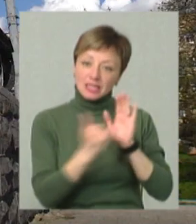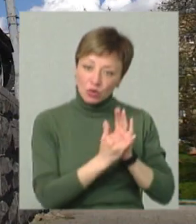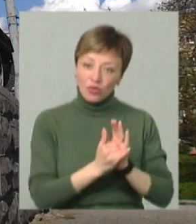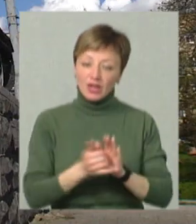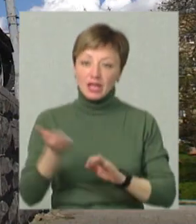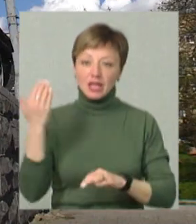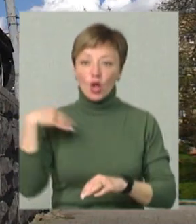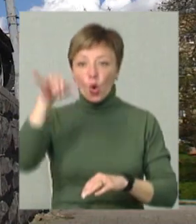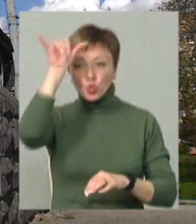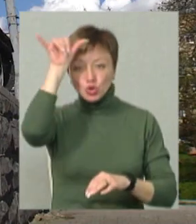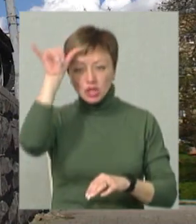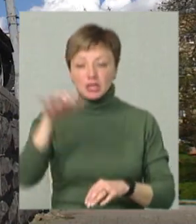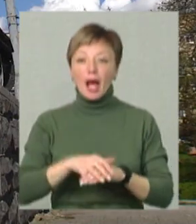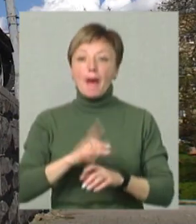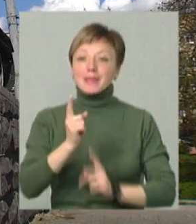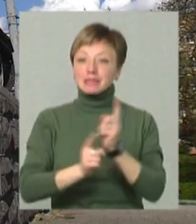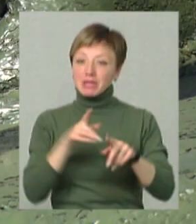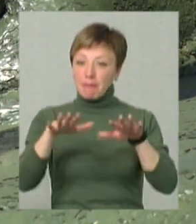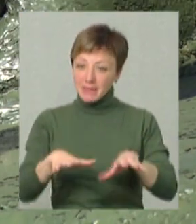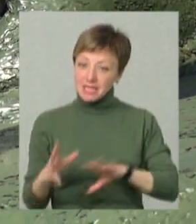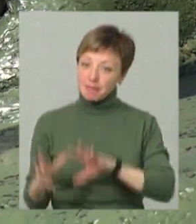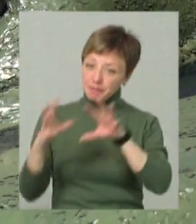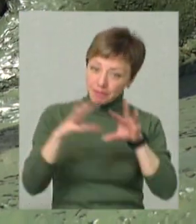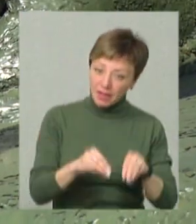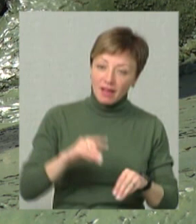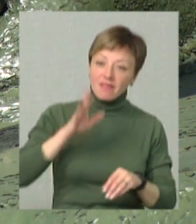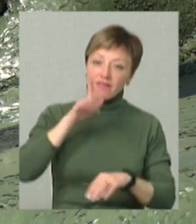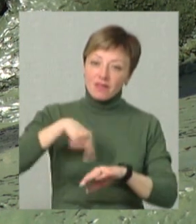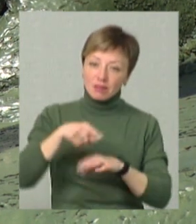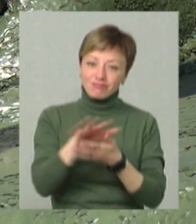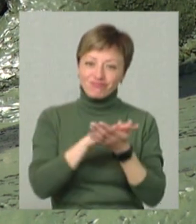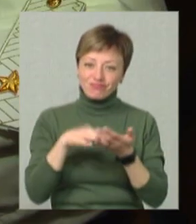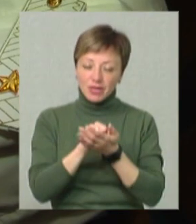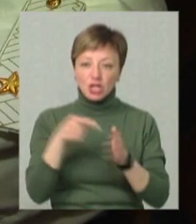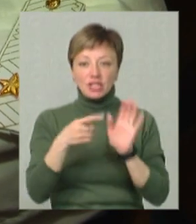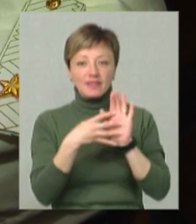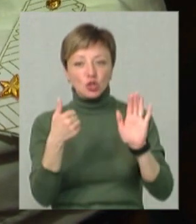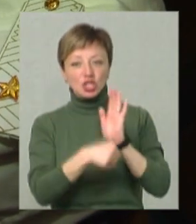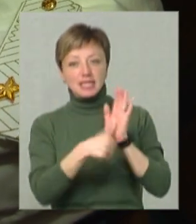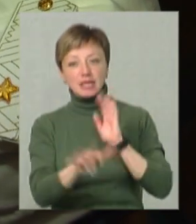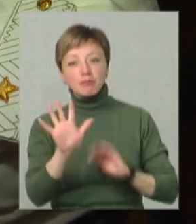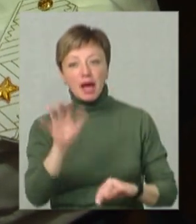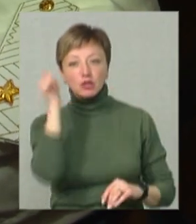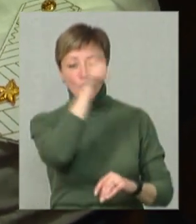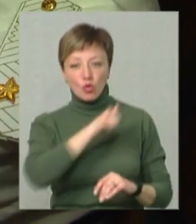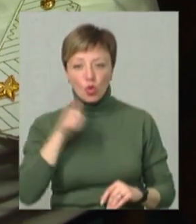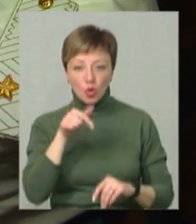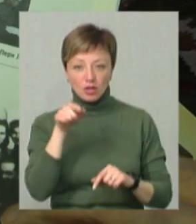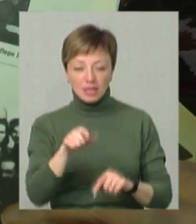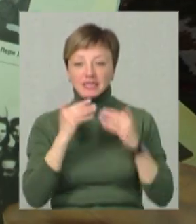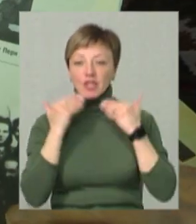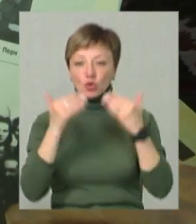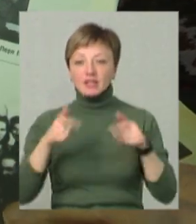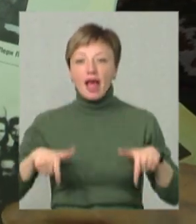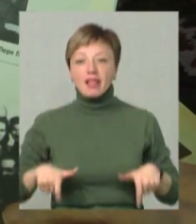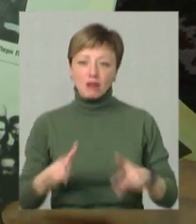у тодішньому танковому училищі. Після зміни дислокації училища танк з часом зазнав руйнації. У 1965 році до Івана